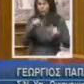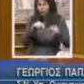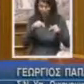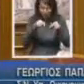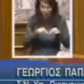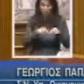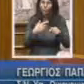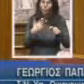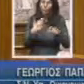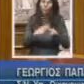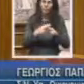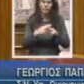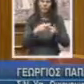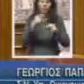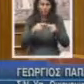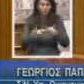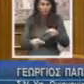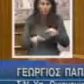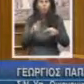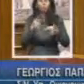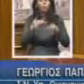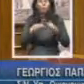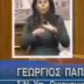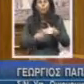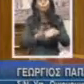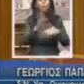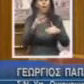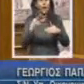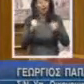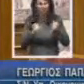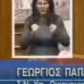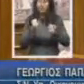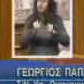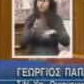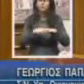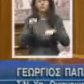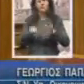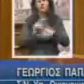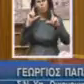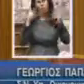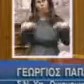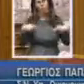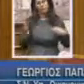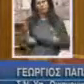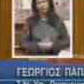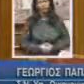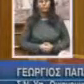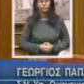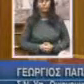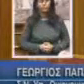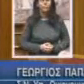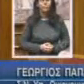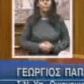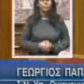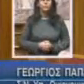διαπραγματευτούμε το χρονοδιάγραμμα εξόδου μας από την επιτήρηση την οποία μας έβαλε η κυβέρνηση Νέας Δημοκρατίας. Ξέρετε, είναι πάντα